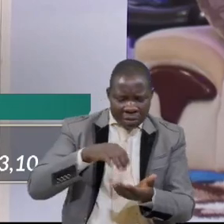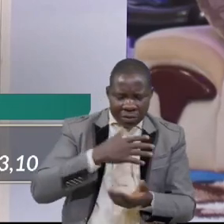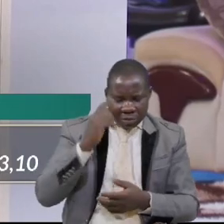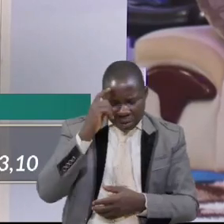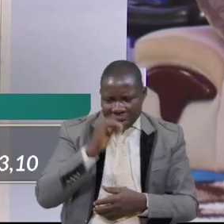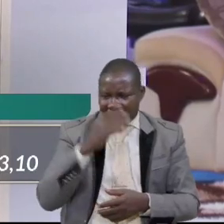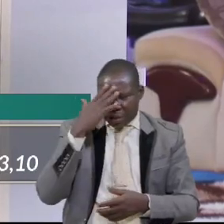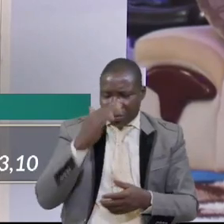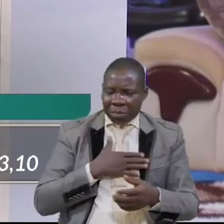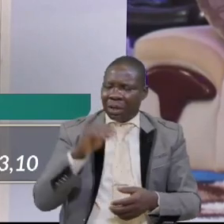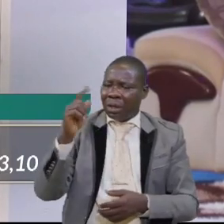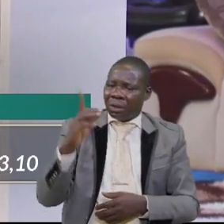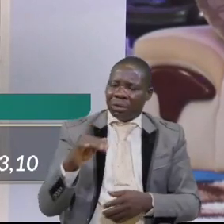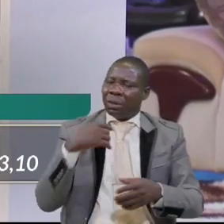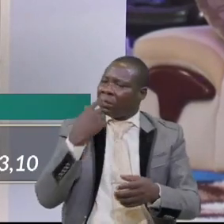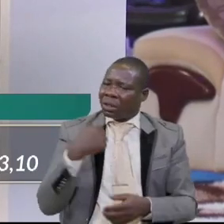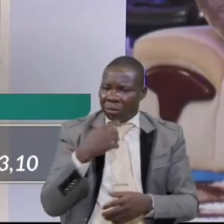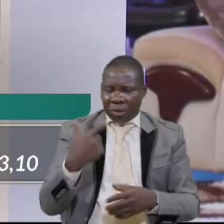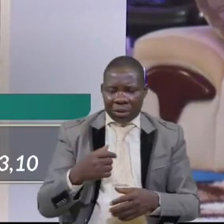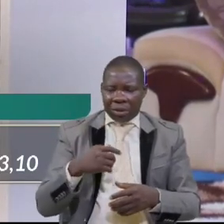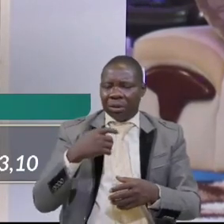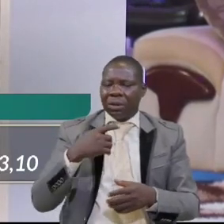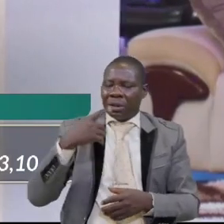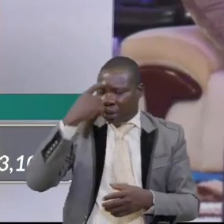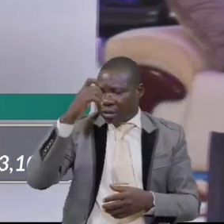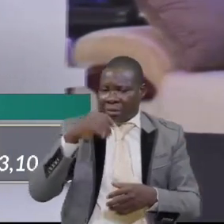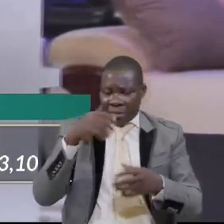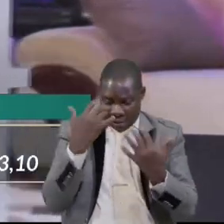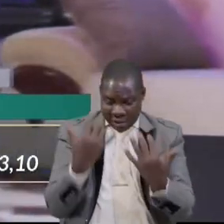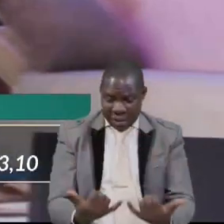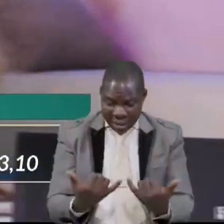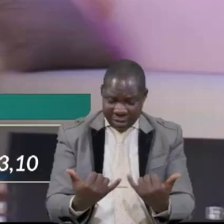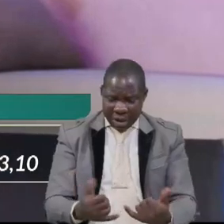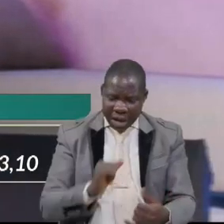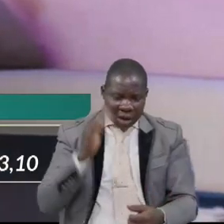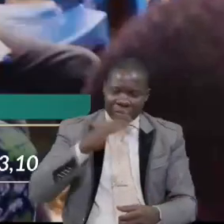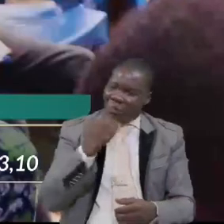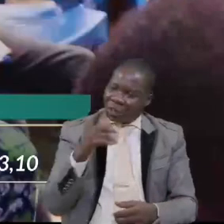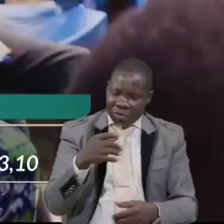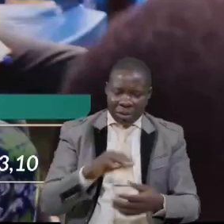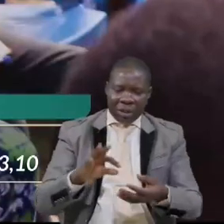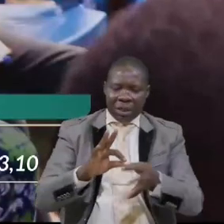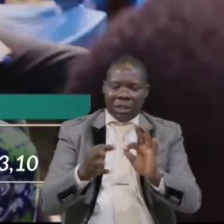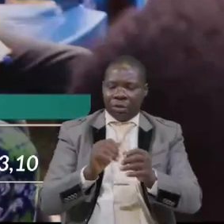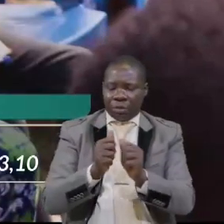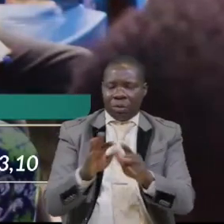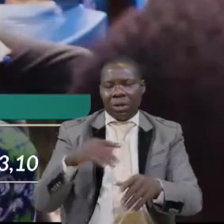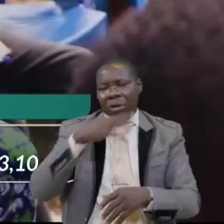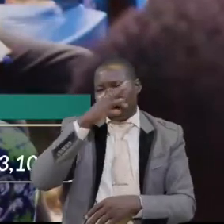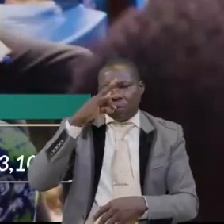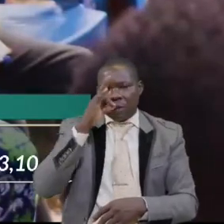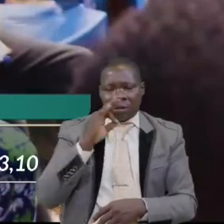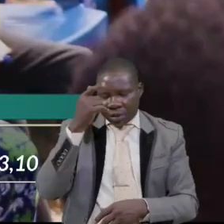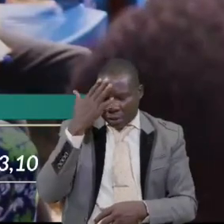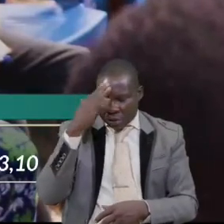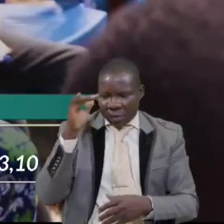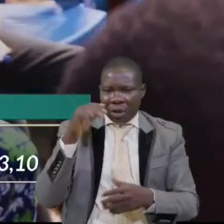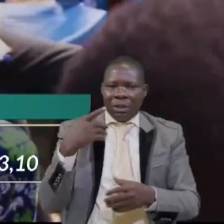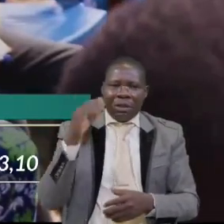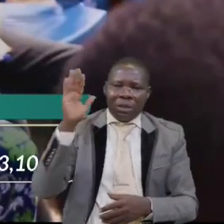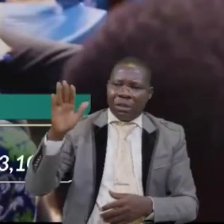même, sans aller même jeûner, je vais te donner l'interprétation. Il connaissait son Dieu, il y a un écrit au mur, dans